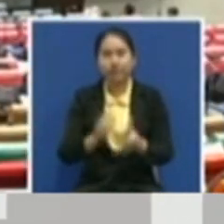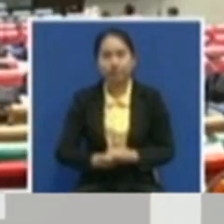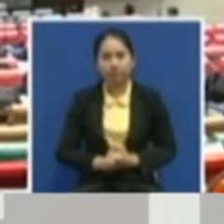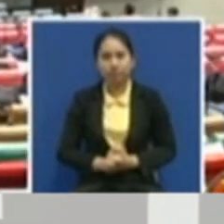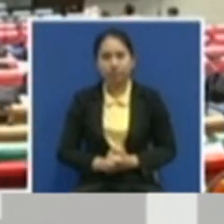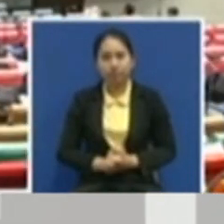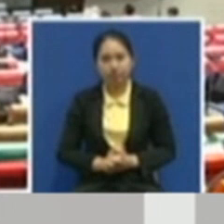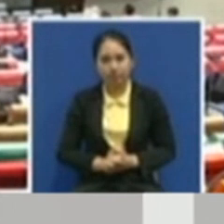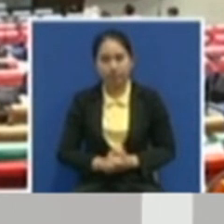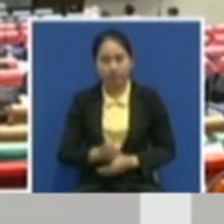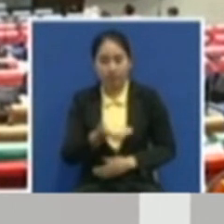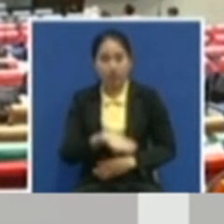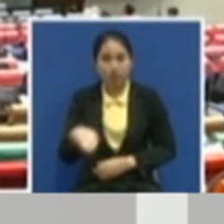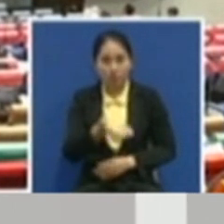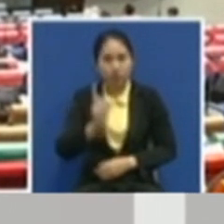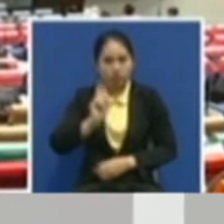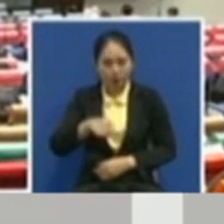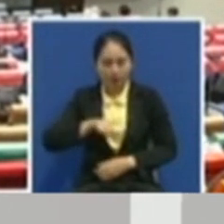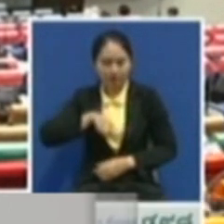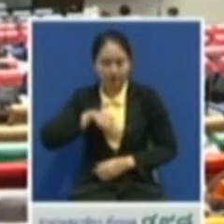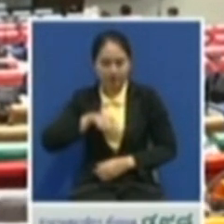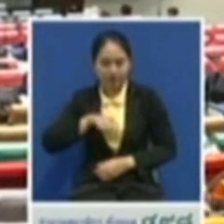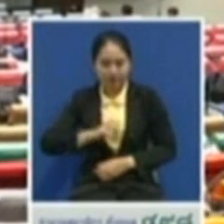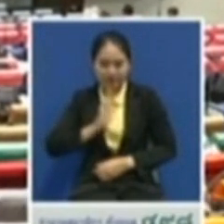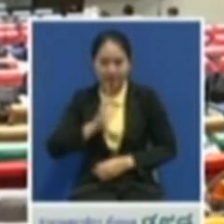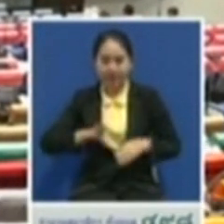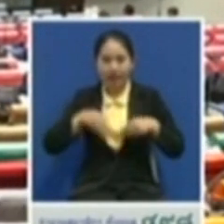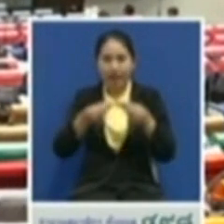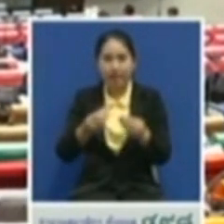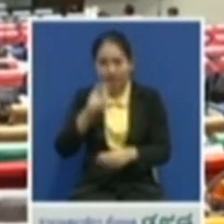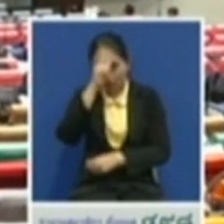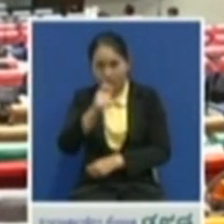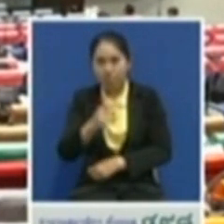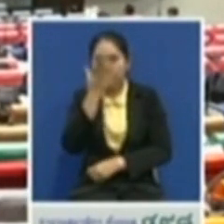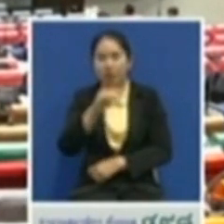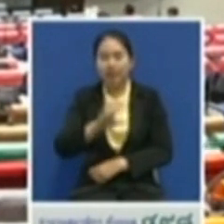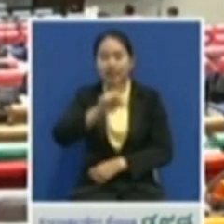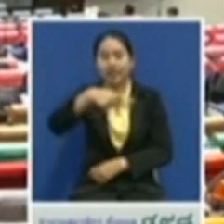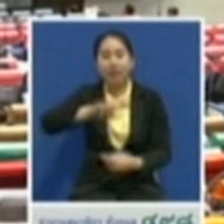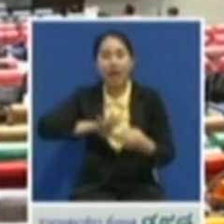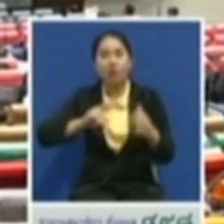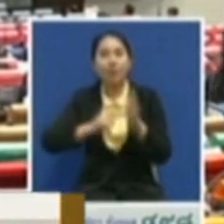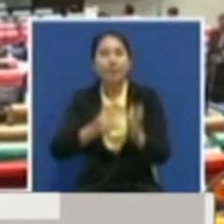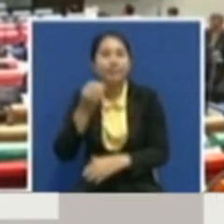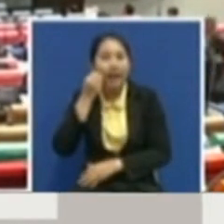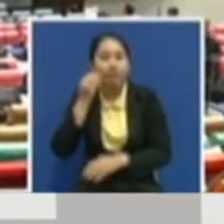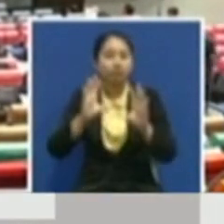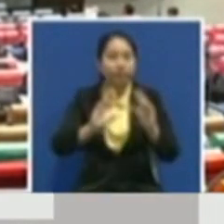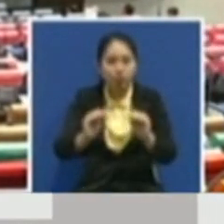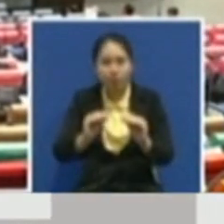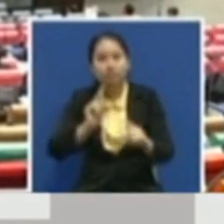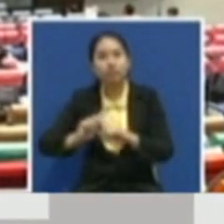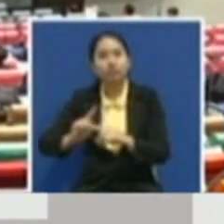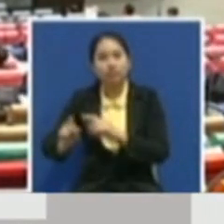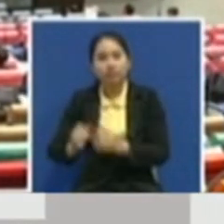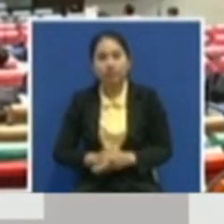เราจะต้องให้ความเคารพสถานที่เพราะสภาแห่งนี้คือบ้านของพวกเราทุกคนการแต่งกาย